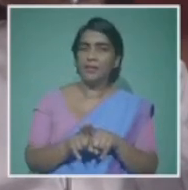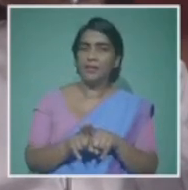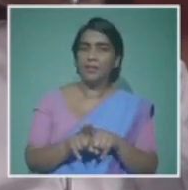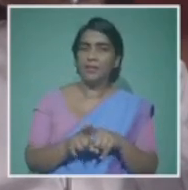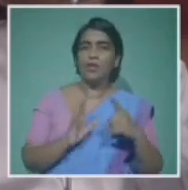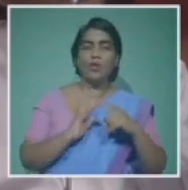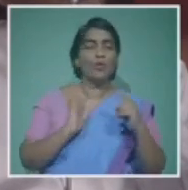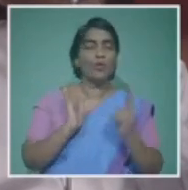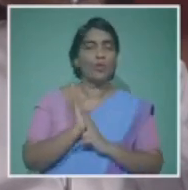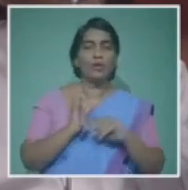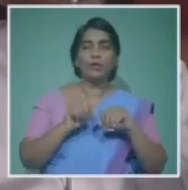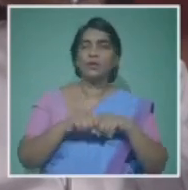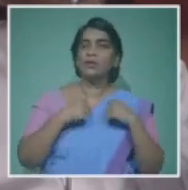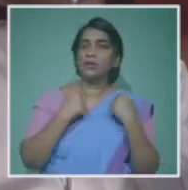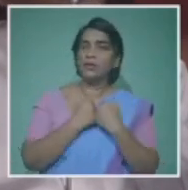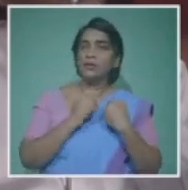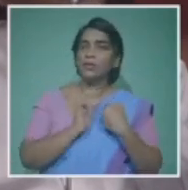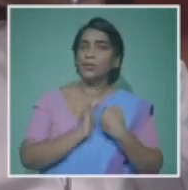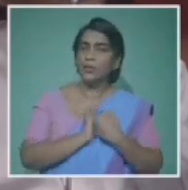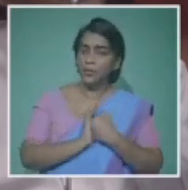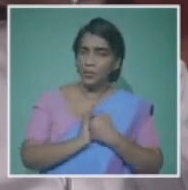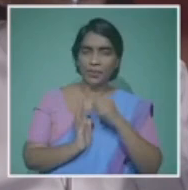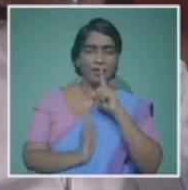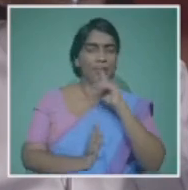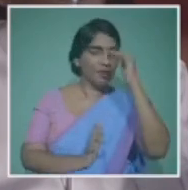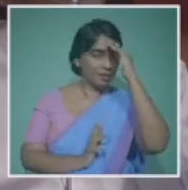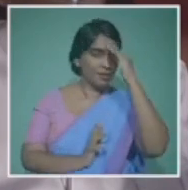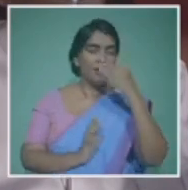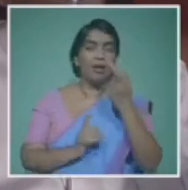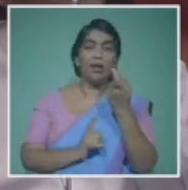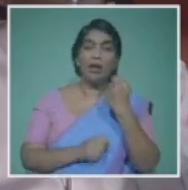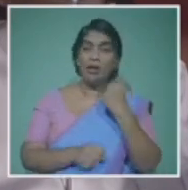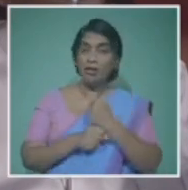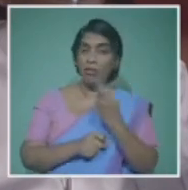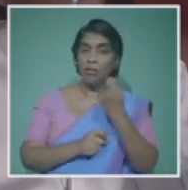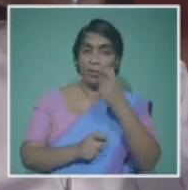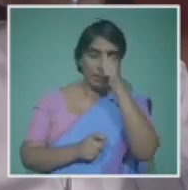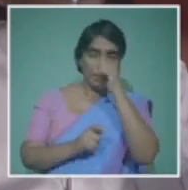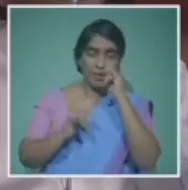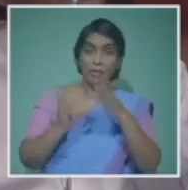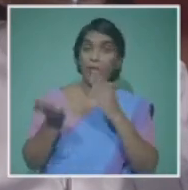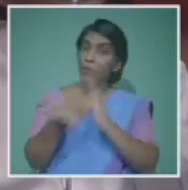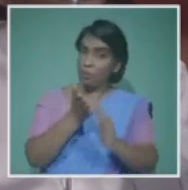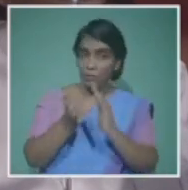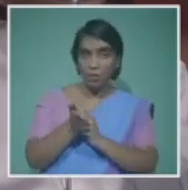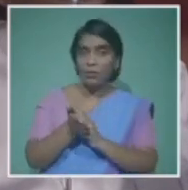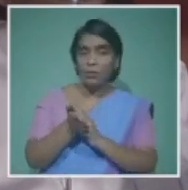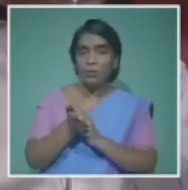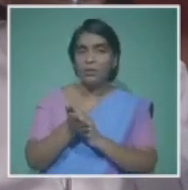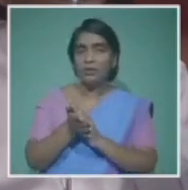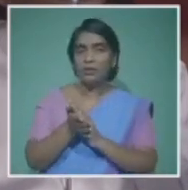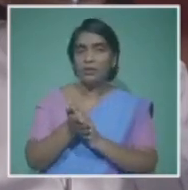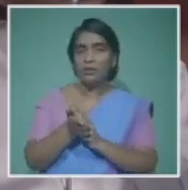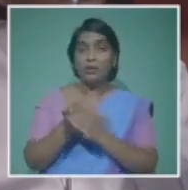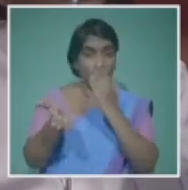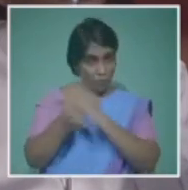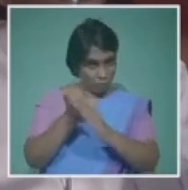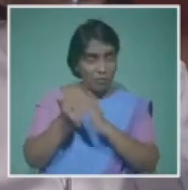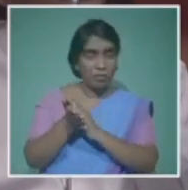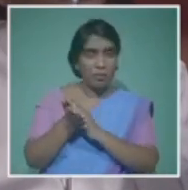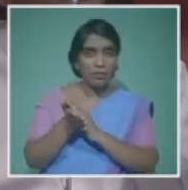एक्सत जाति के संविधान गरु कता रहा कि तुम्हें आंडू आर्थिक अपराध कर उदाव कराइ दे उदाव कराइ